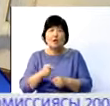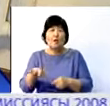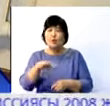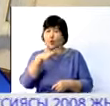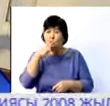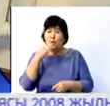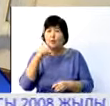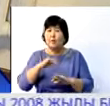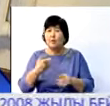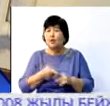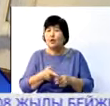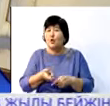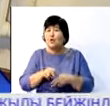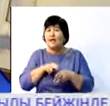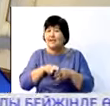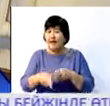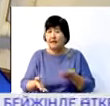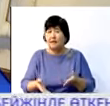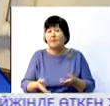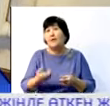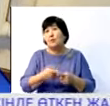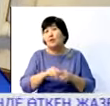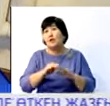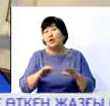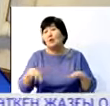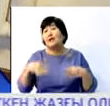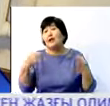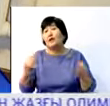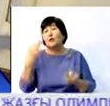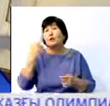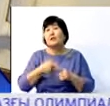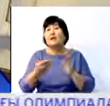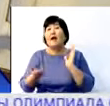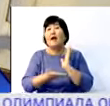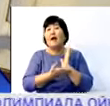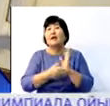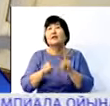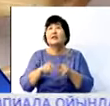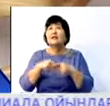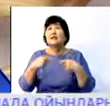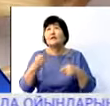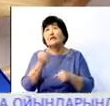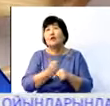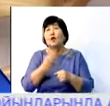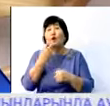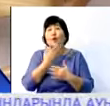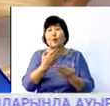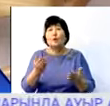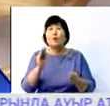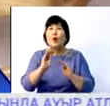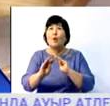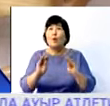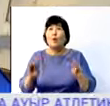көбісі балдар үшін өте зиянды. Сондықтан балдарды қызықтыру мақсатында мынандай ағаштан әртүрлі пішінде ойыншық жасадық. Мына көрермендер қойған